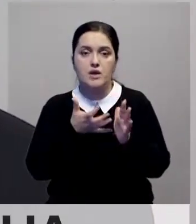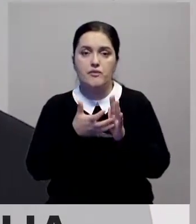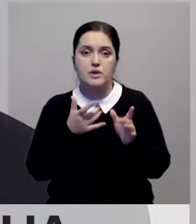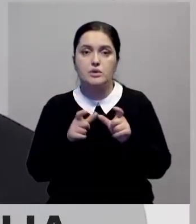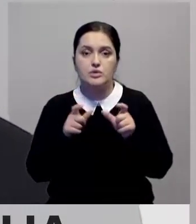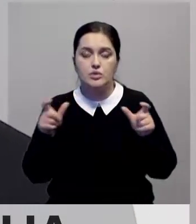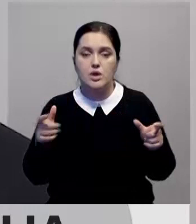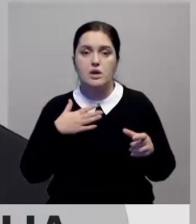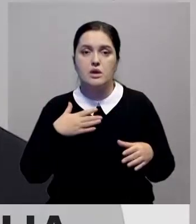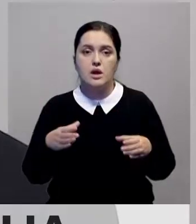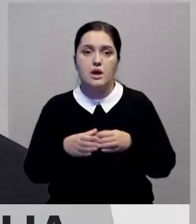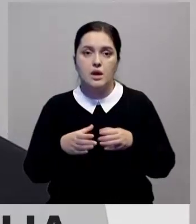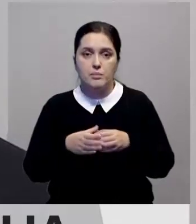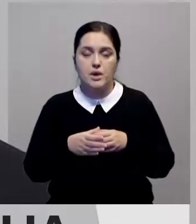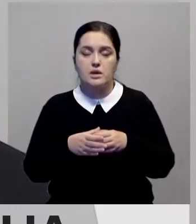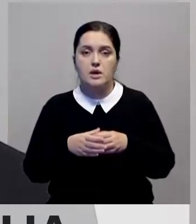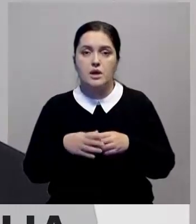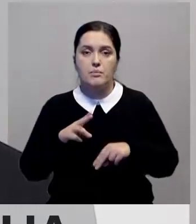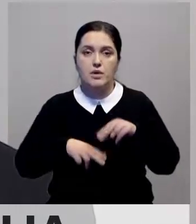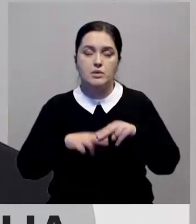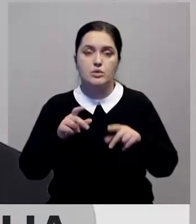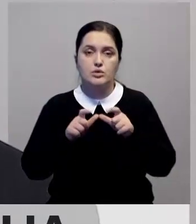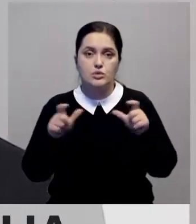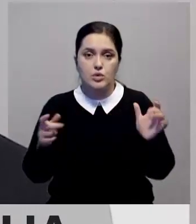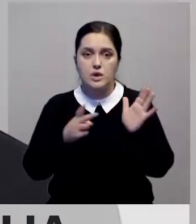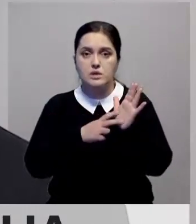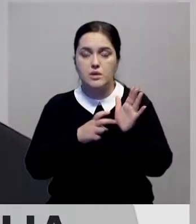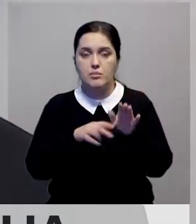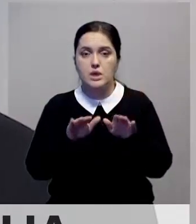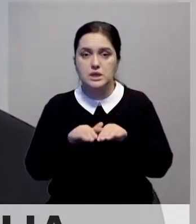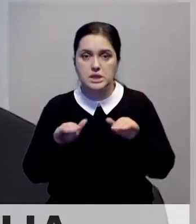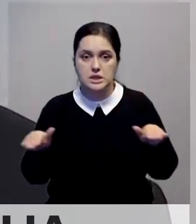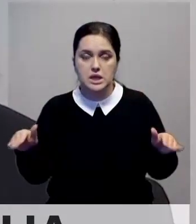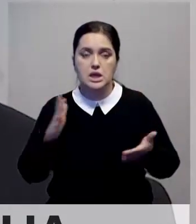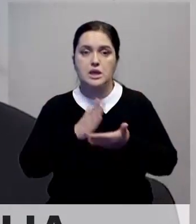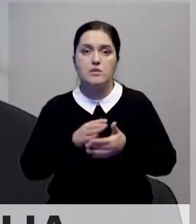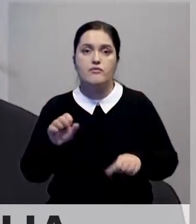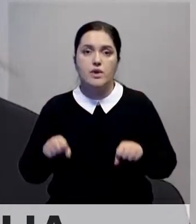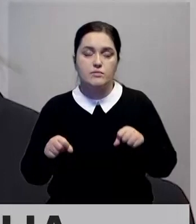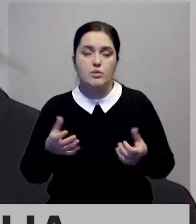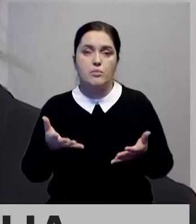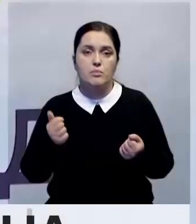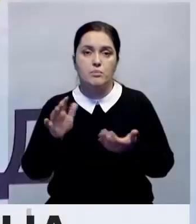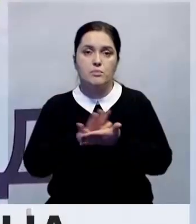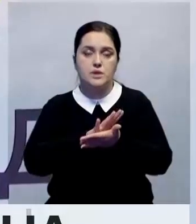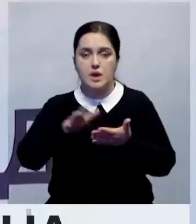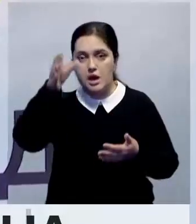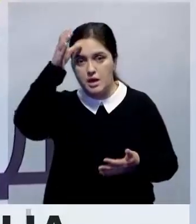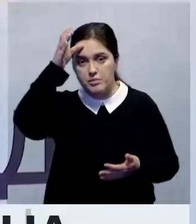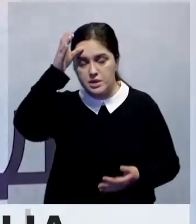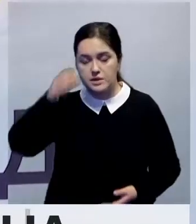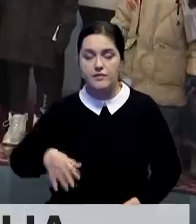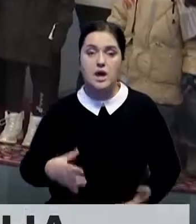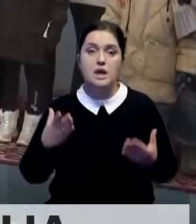Наша компания построила школу. 700 детей на сегодняшний день имеют возможность получить бесплатное образование. В этом году